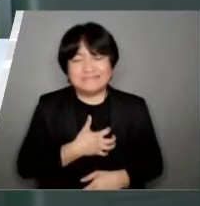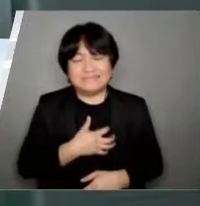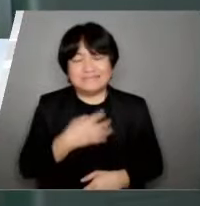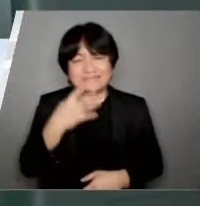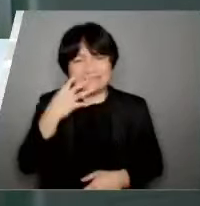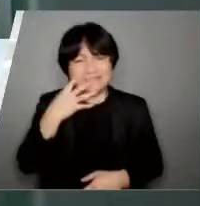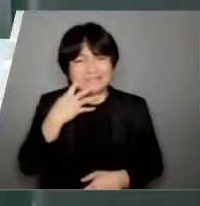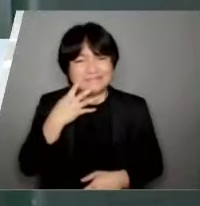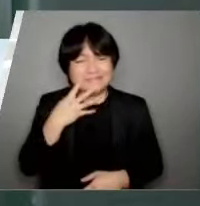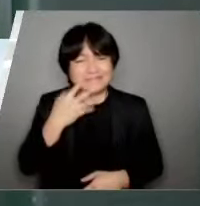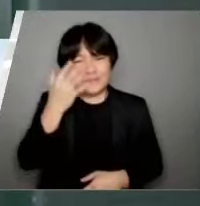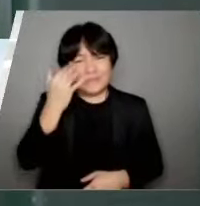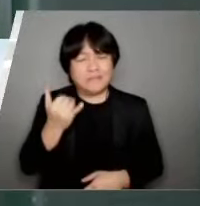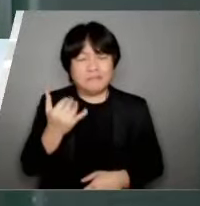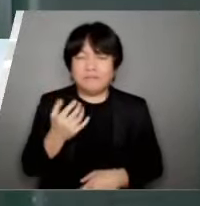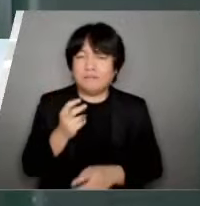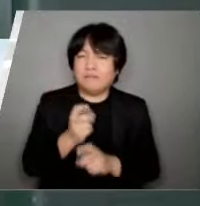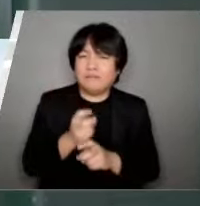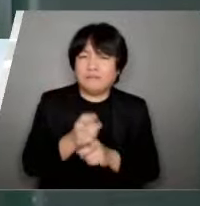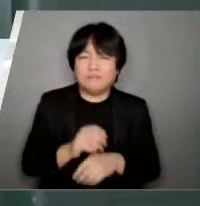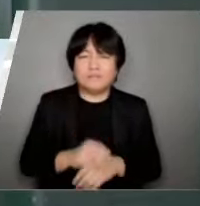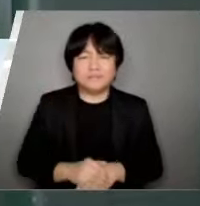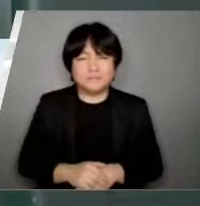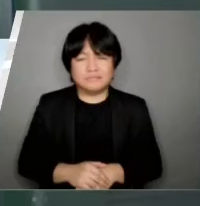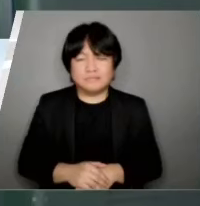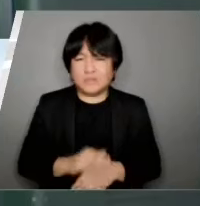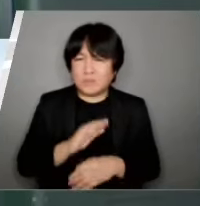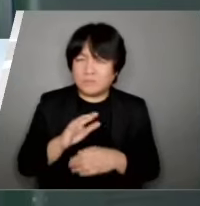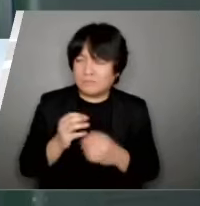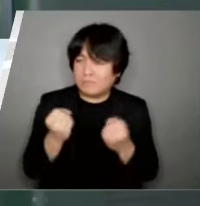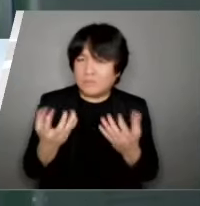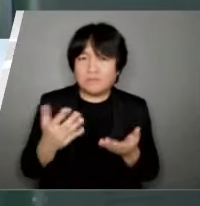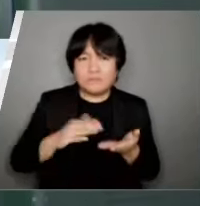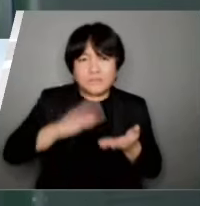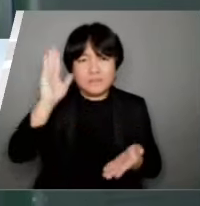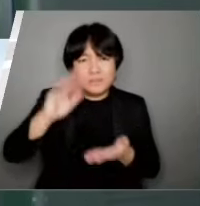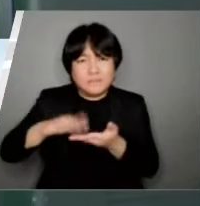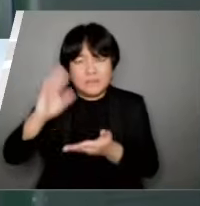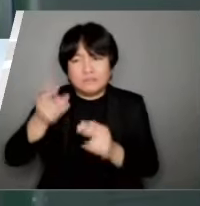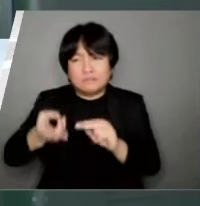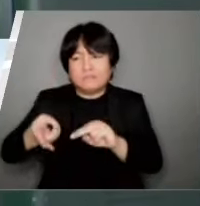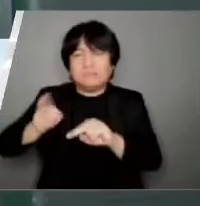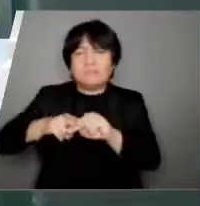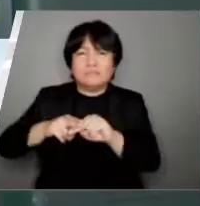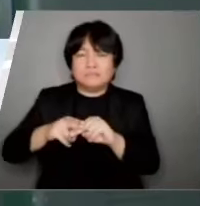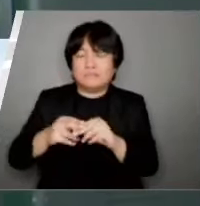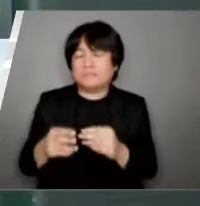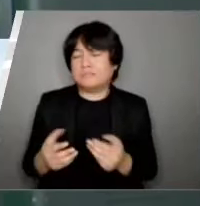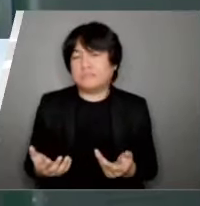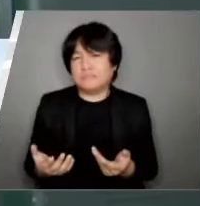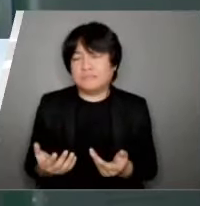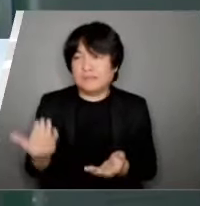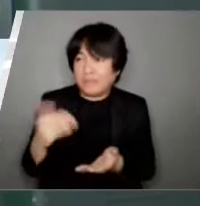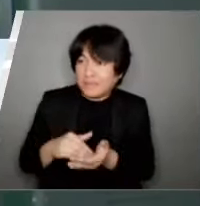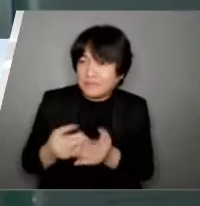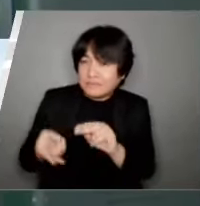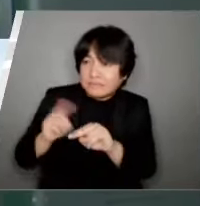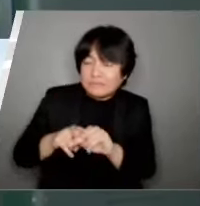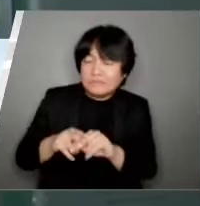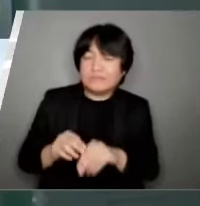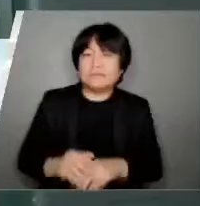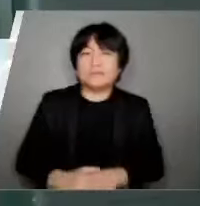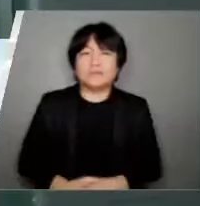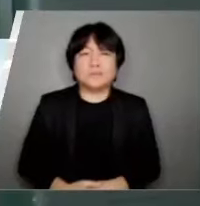ang hirap na kasi. Lahat nagtaasan eh. Tapos malalaman mo na magtataas pa rin ang kuryente,